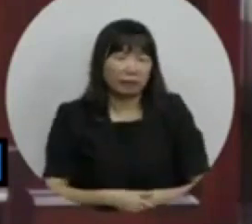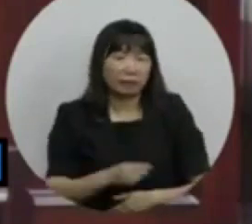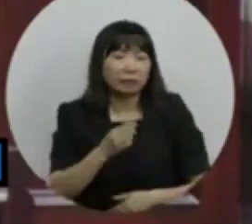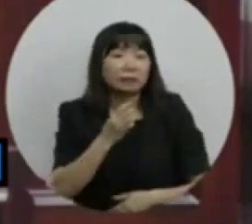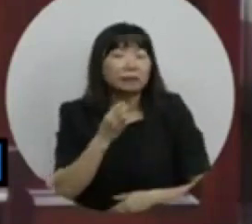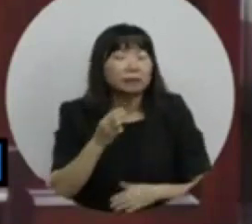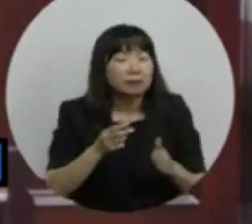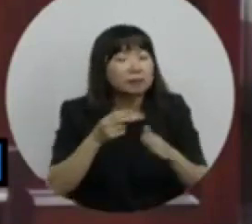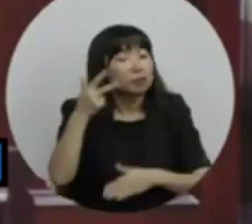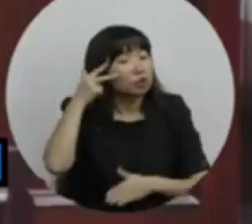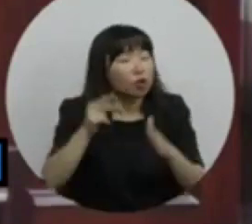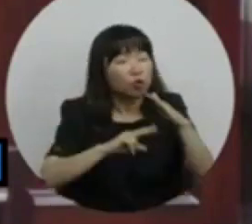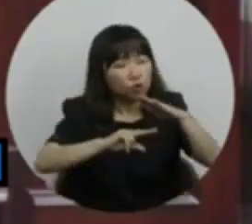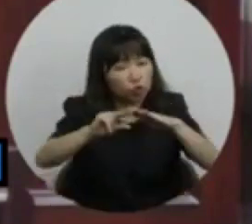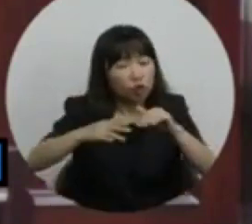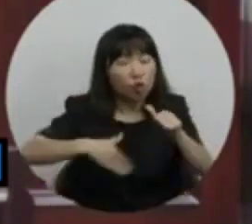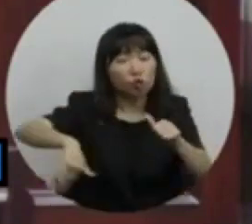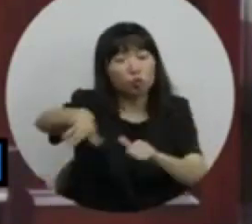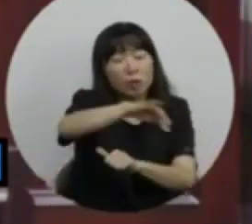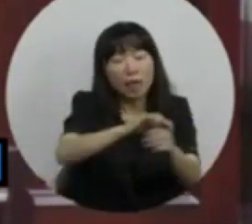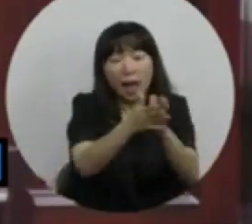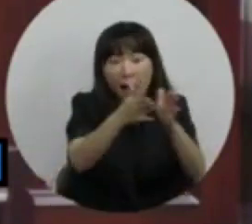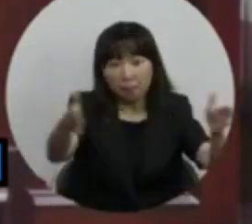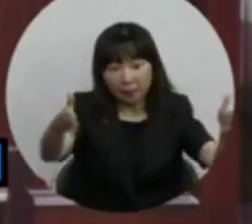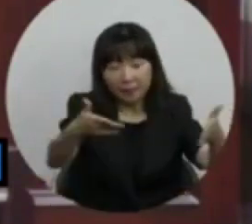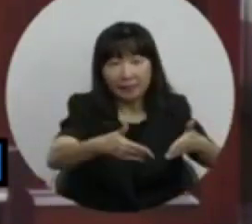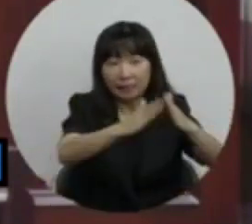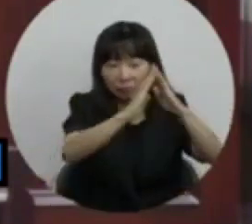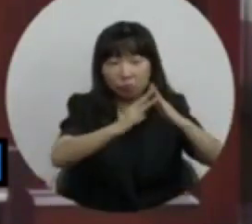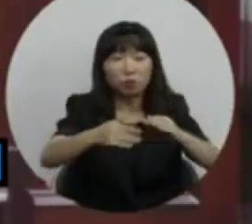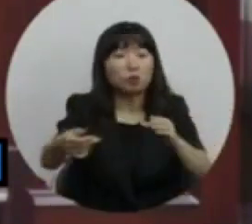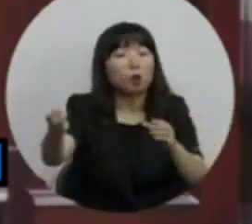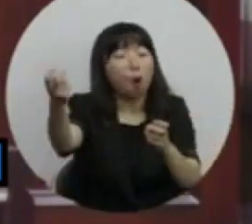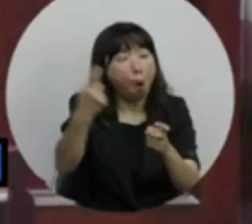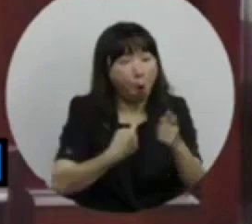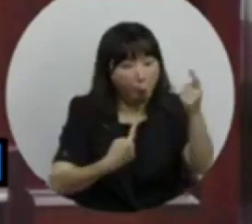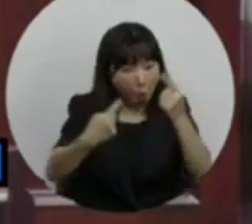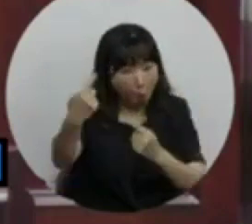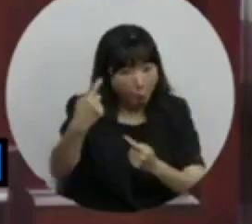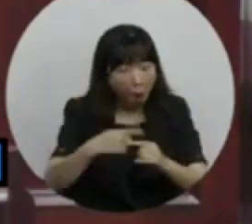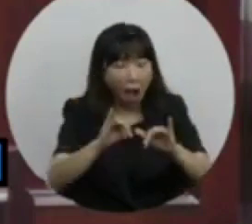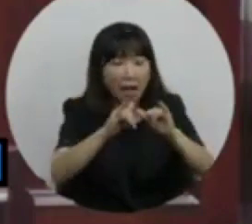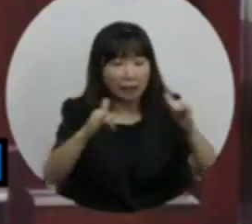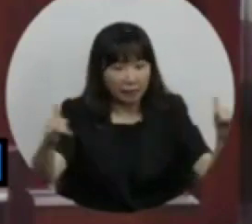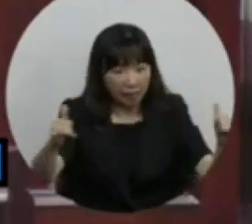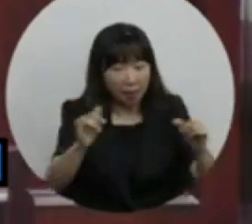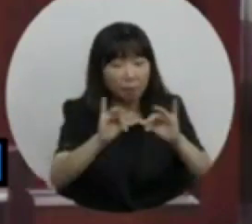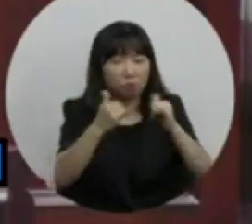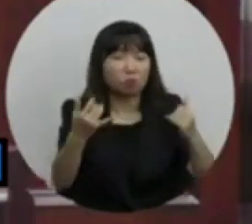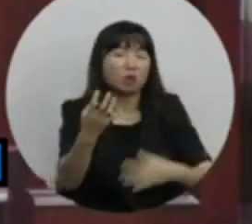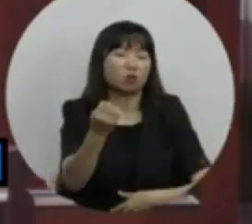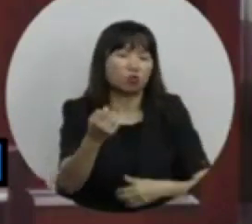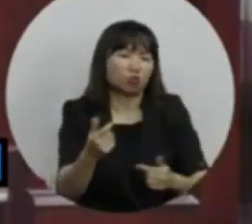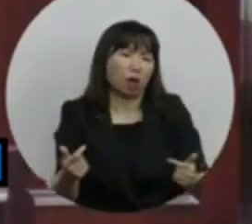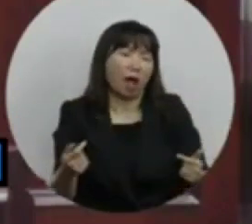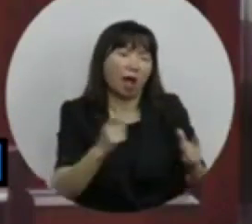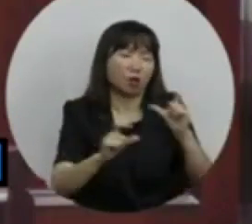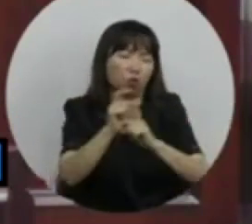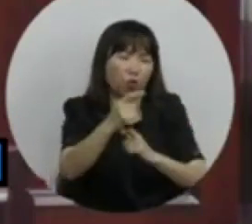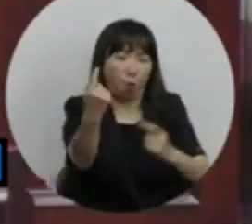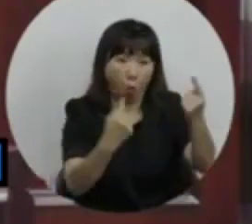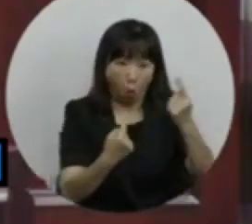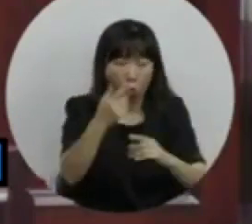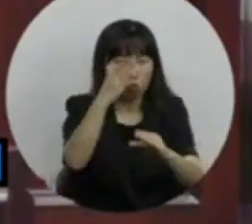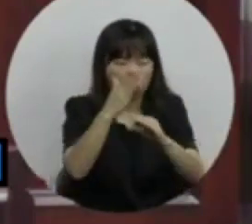개발이 마무리되어 아파트 입주가 시작되면서 다수의 인구가 유입된 것이 주요 요인으로